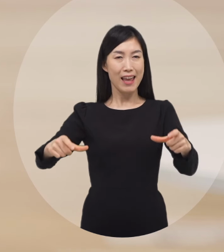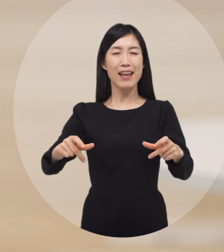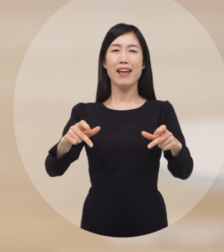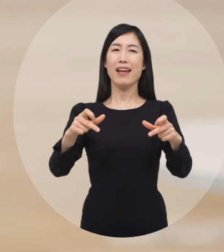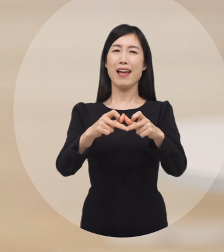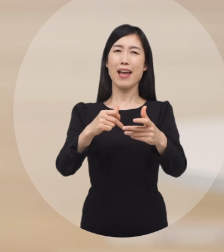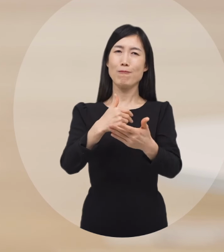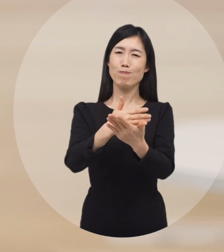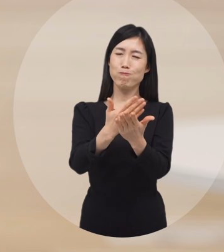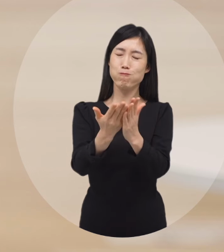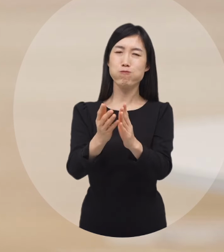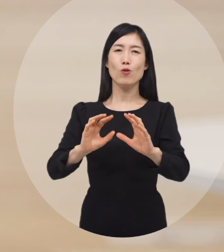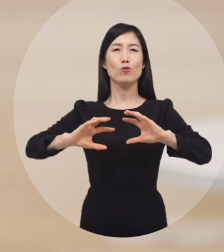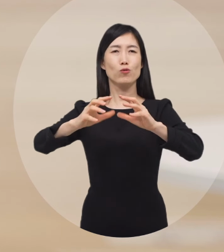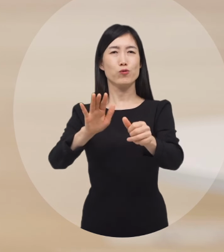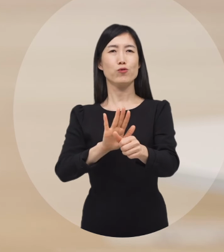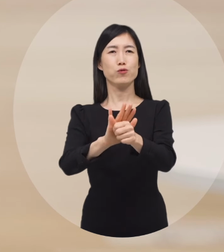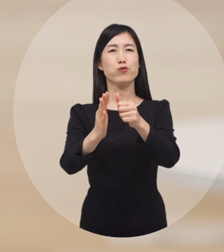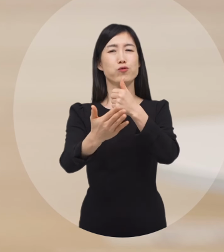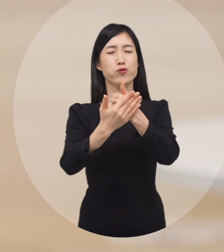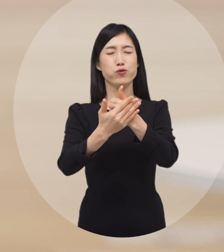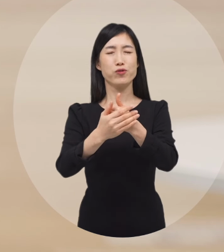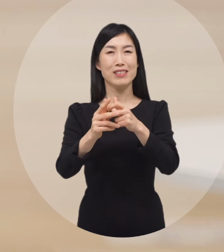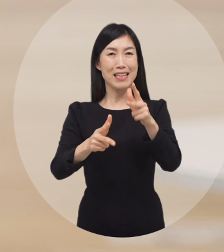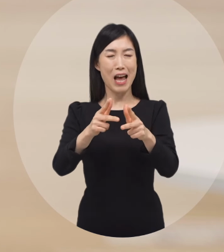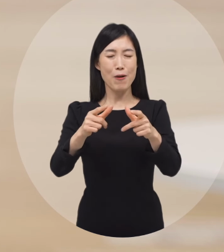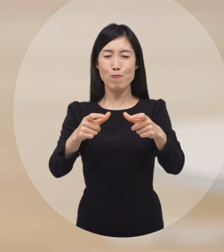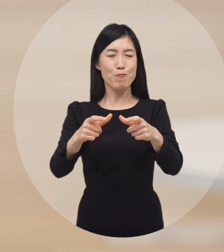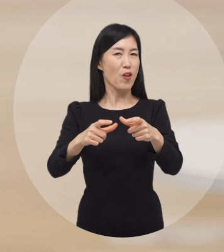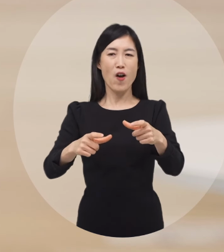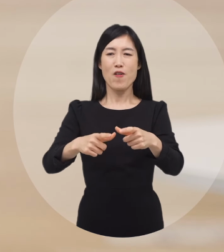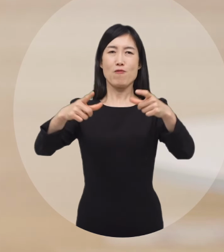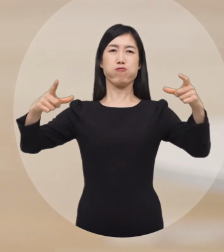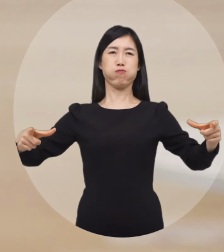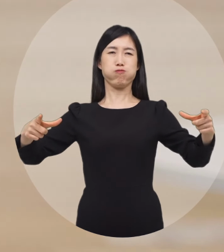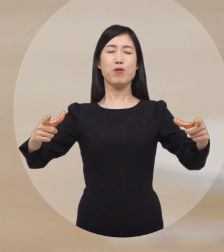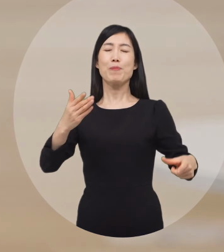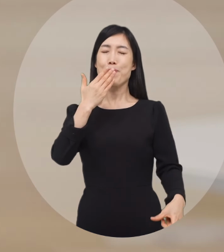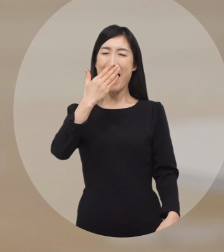분야 국제협력 사업을 확대해 나갈 수 있을 거라는 생각이 듭니다.